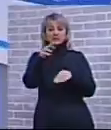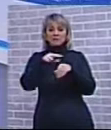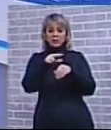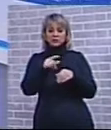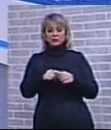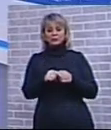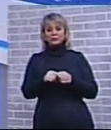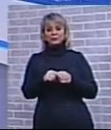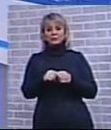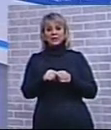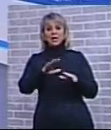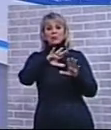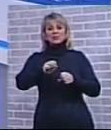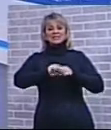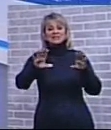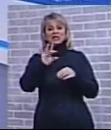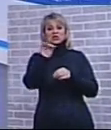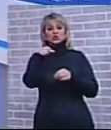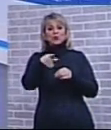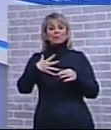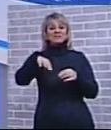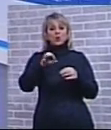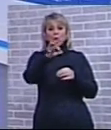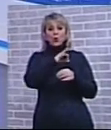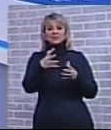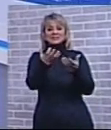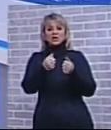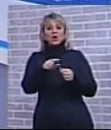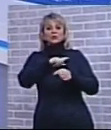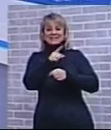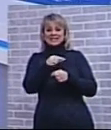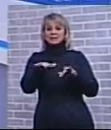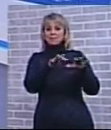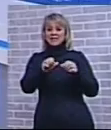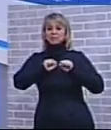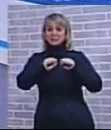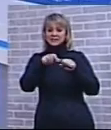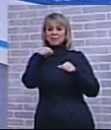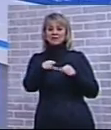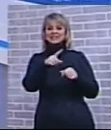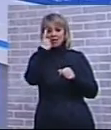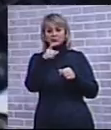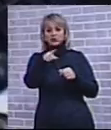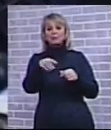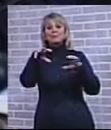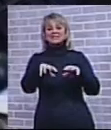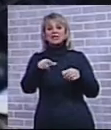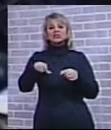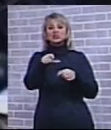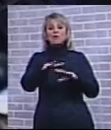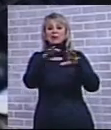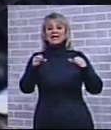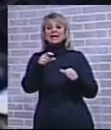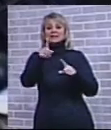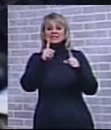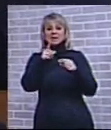полицию. После взрыва в Ростове по всей области принимаются усиленные меры безопасности, сообщил председатель Донского парламента